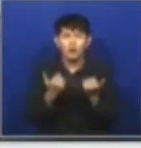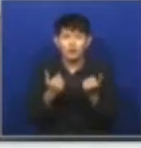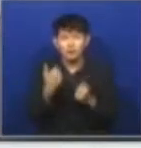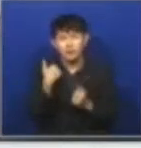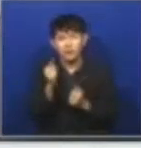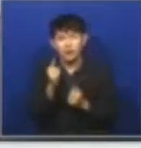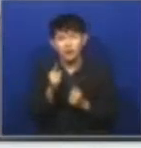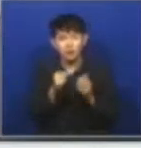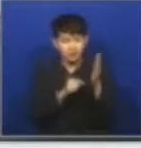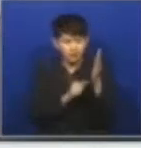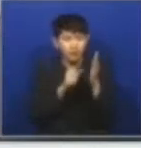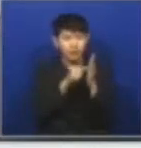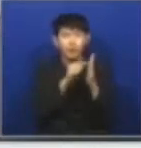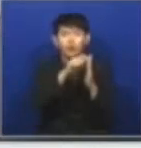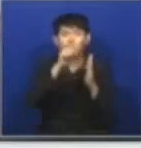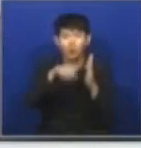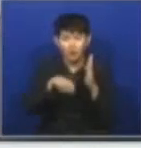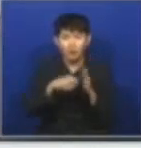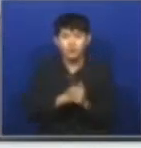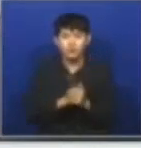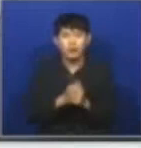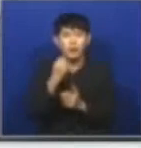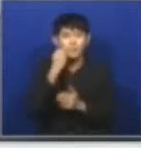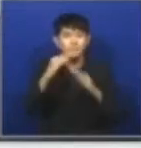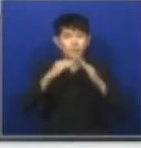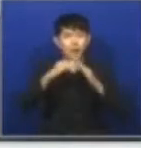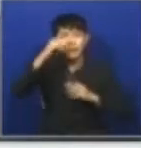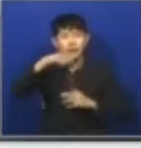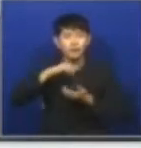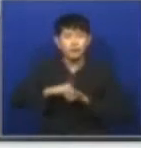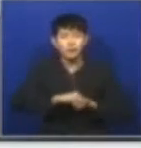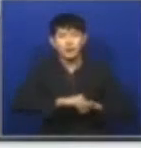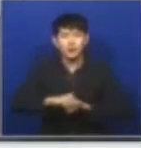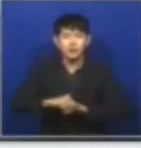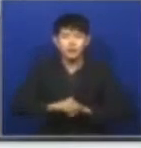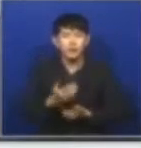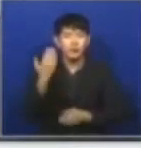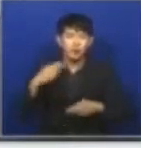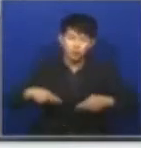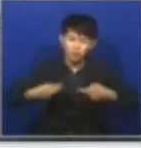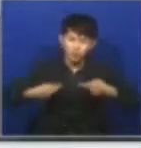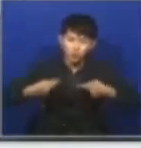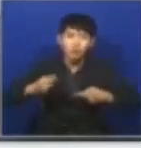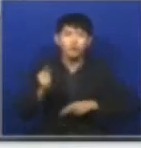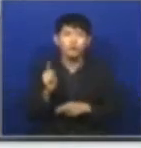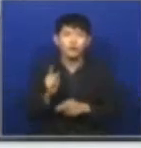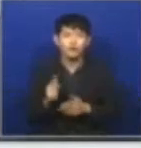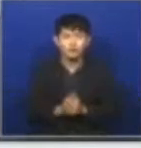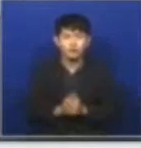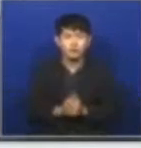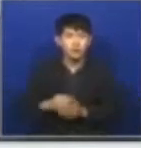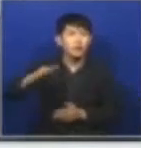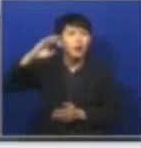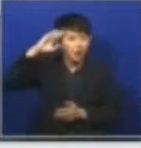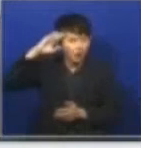ขึ้นมาแถวโคราชบ้านไทยสามัคคีสมัยรบสงครามกับคอมมิวนิสต์ทหารนี่แห